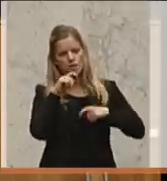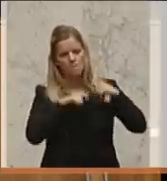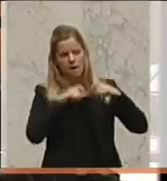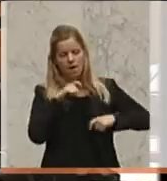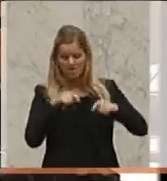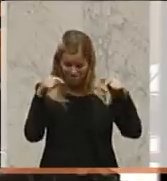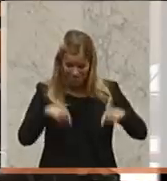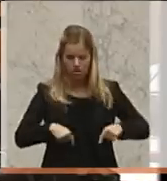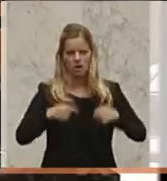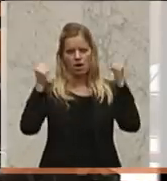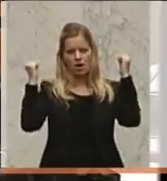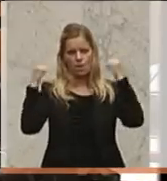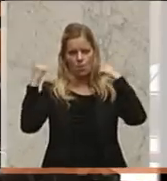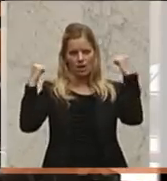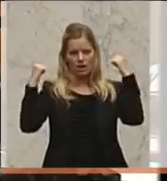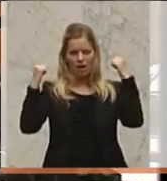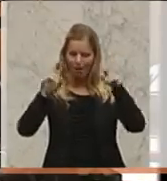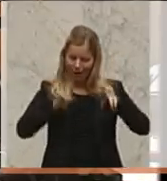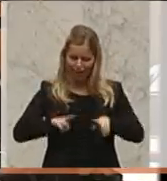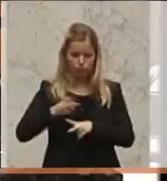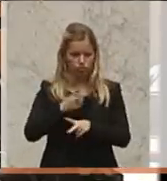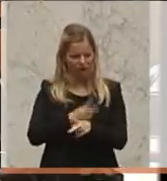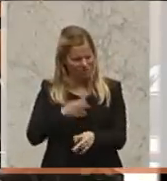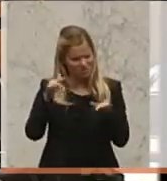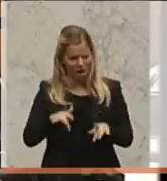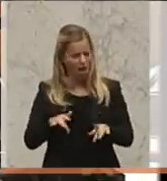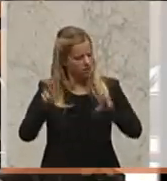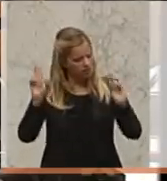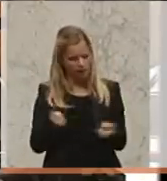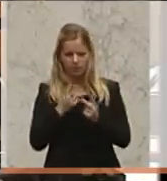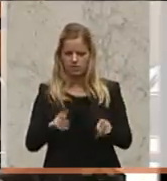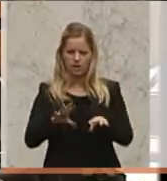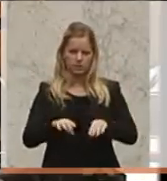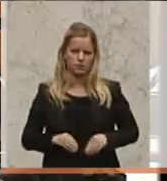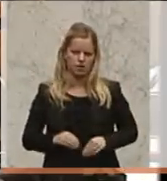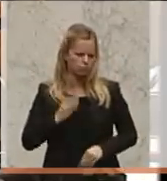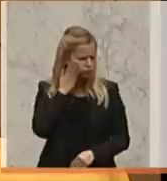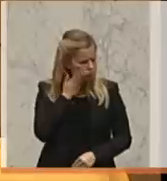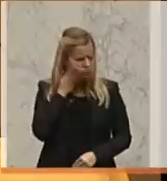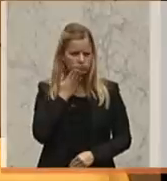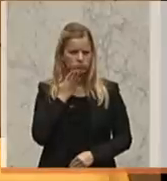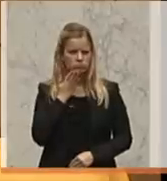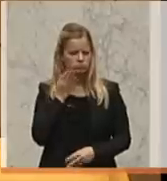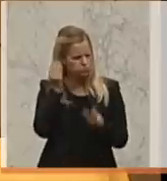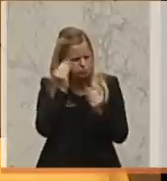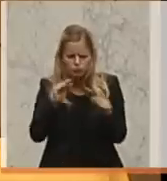Republik, solange wir ein Rechtsstaat sind, nicht zu akzeptieren. Das ist schändlich, das ist nicht mit ihrer Würde zu